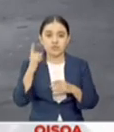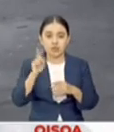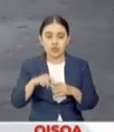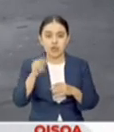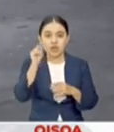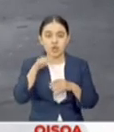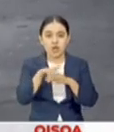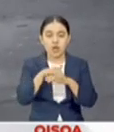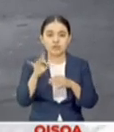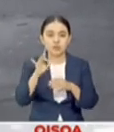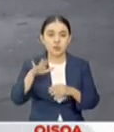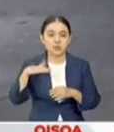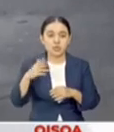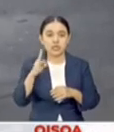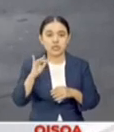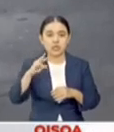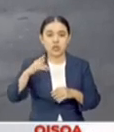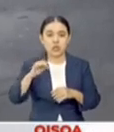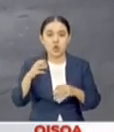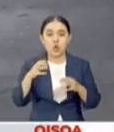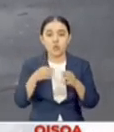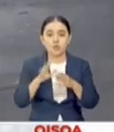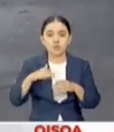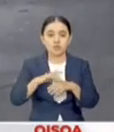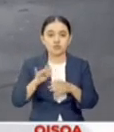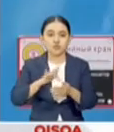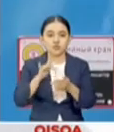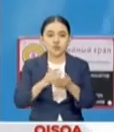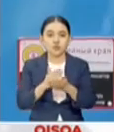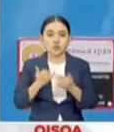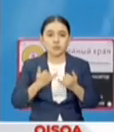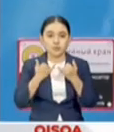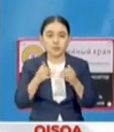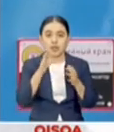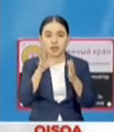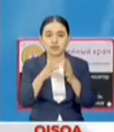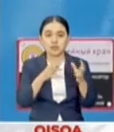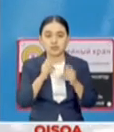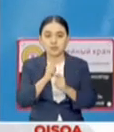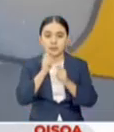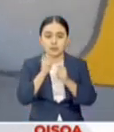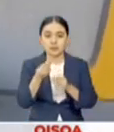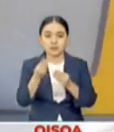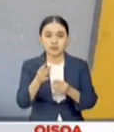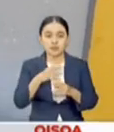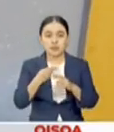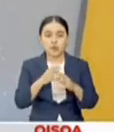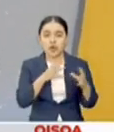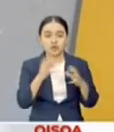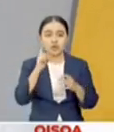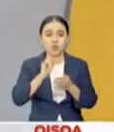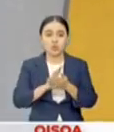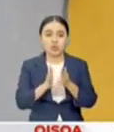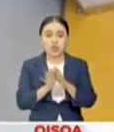Xalq Respublikasi tomonidan ushbu Qinglong kompaniyasi tomonidan Tosh shahar transxizmati uchun elektrobus sovg'a tariqasida taqdim etildi. Bu avtobusni